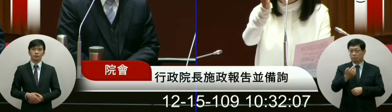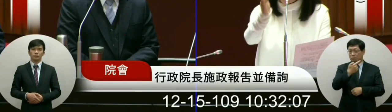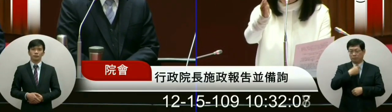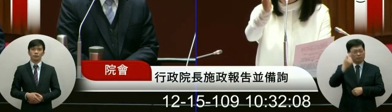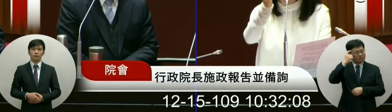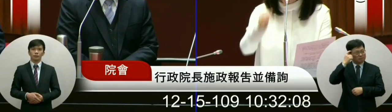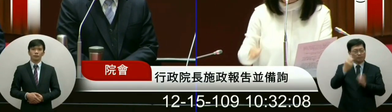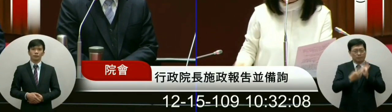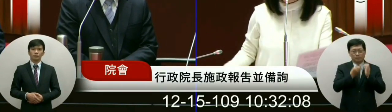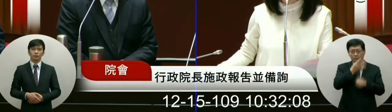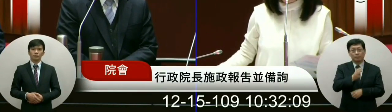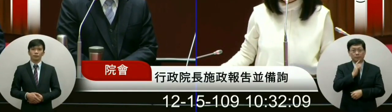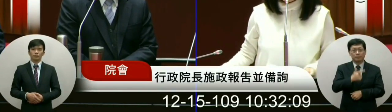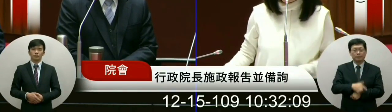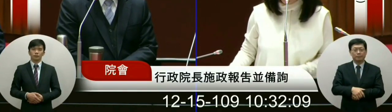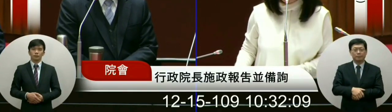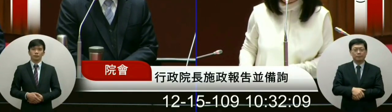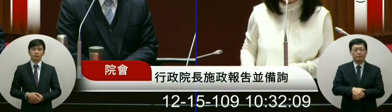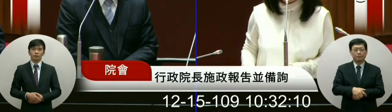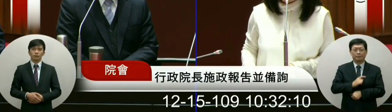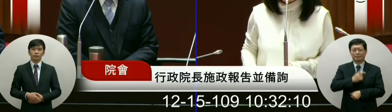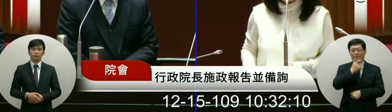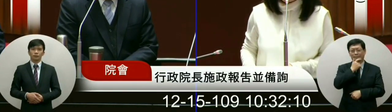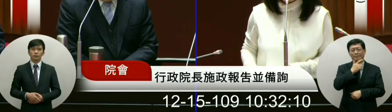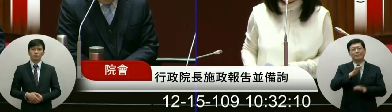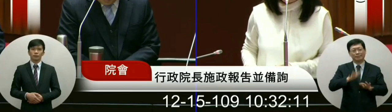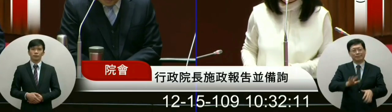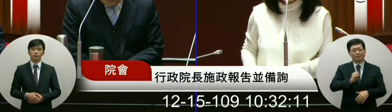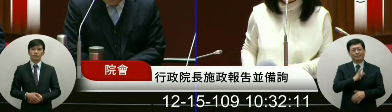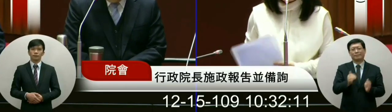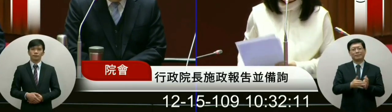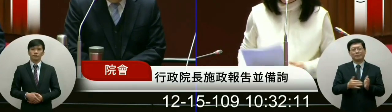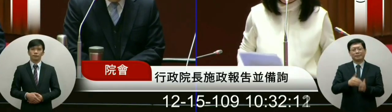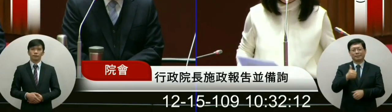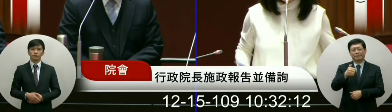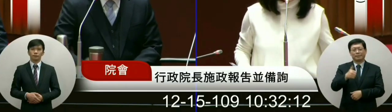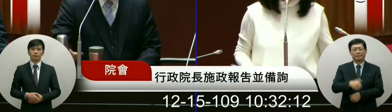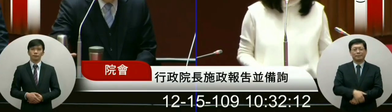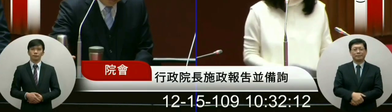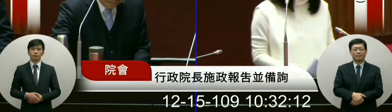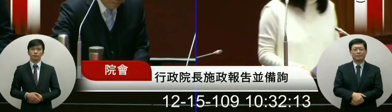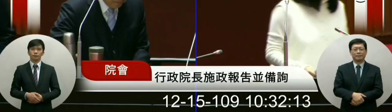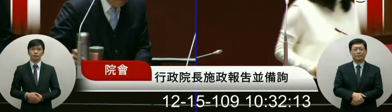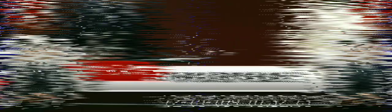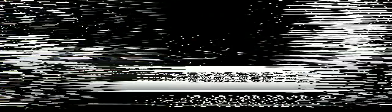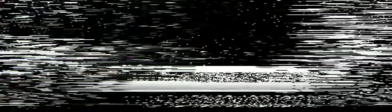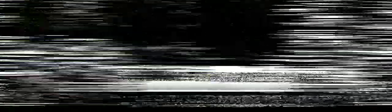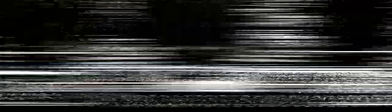最想说的话吧，院长。您笑了，我今天的质询到此结束，谢谢。